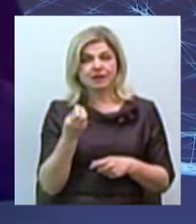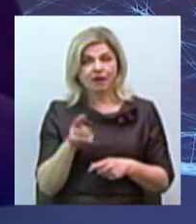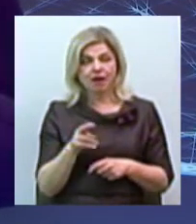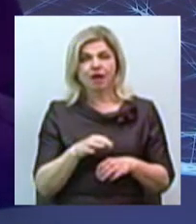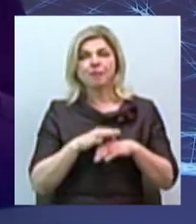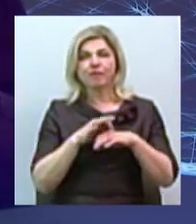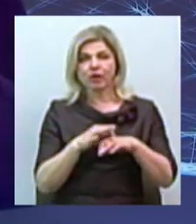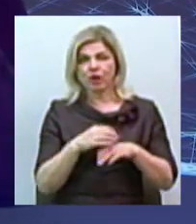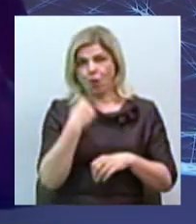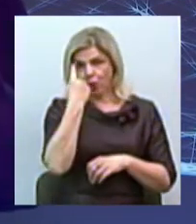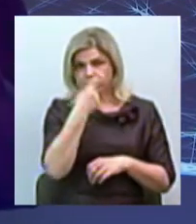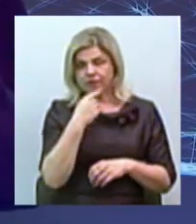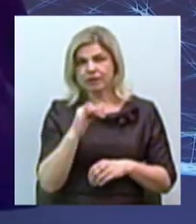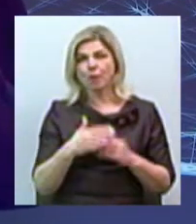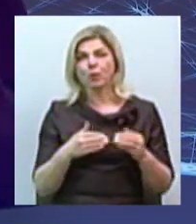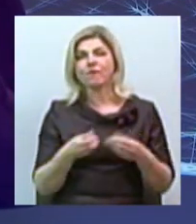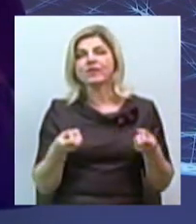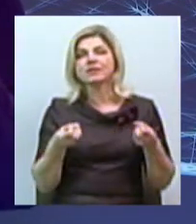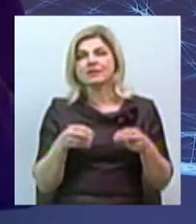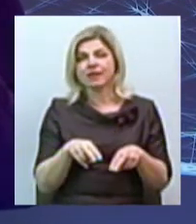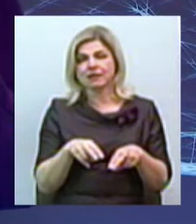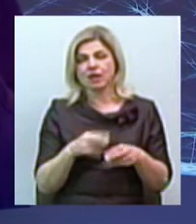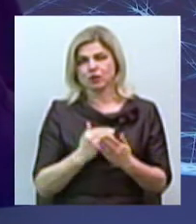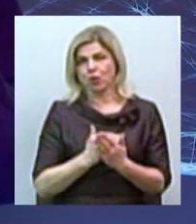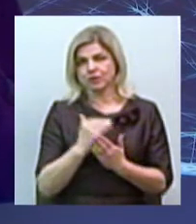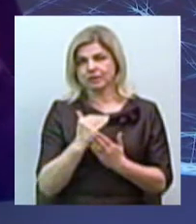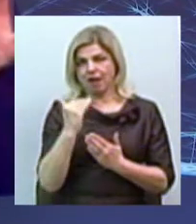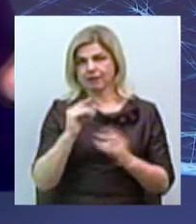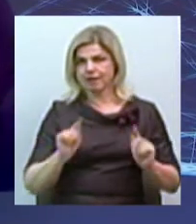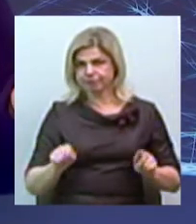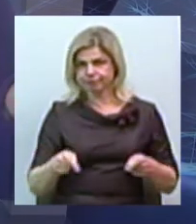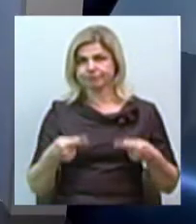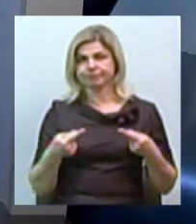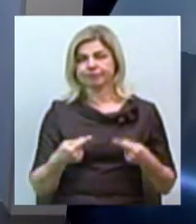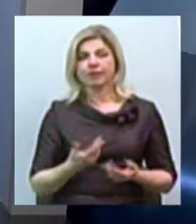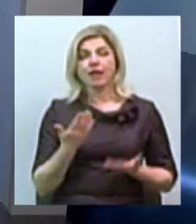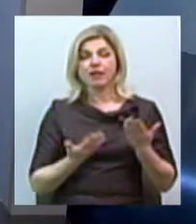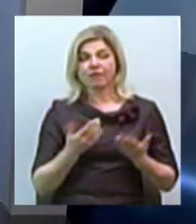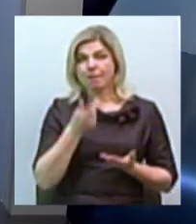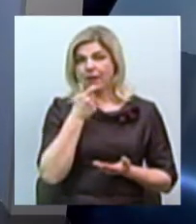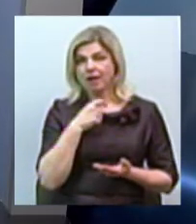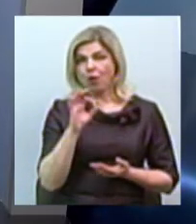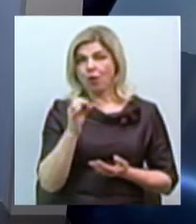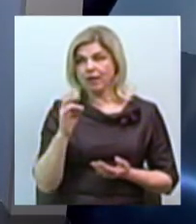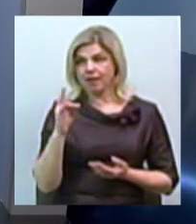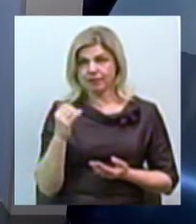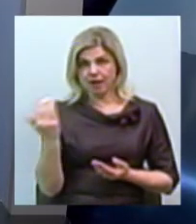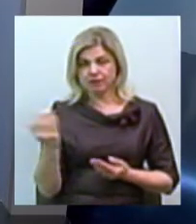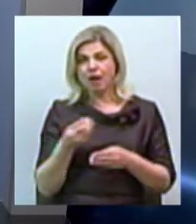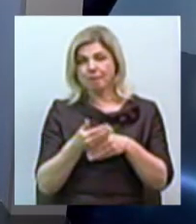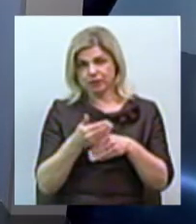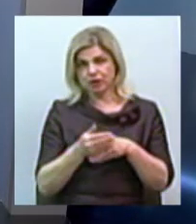відбувається особистісне і професійне зростання. Ну, напевно, пані Олена потім пізніше про це і скаже,